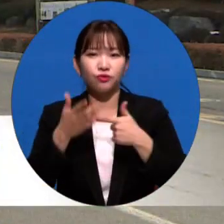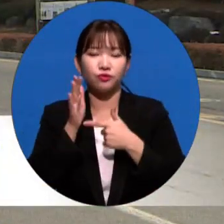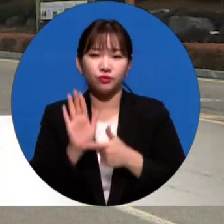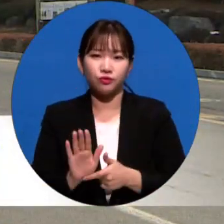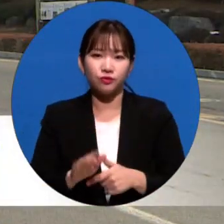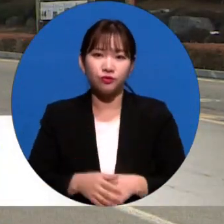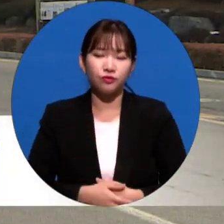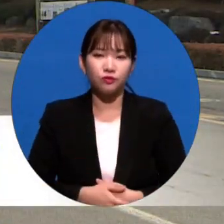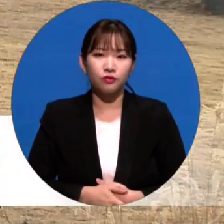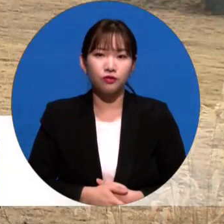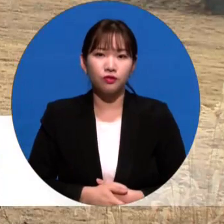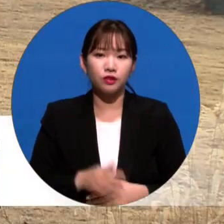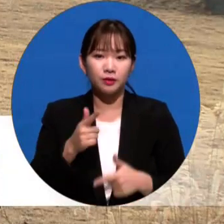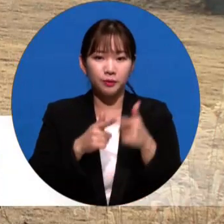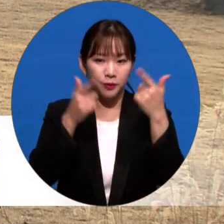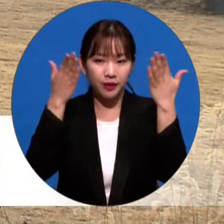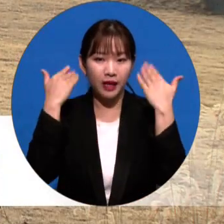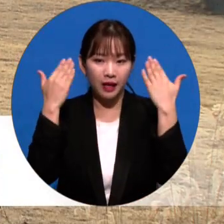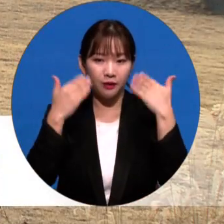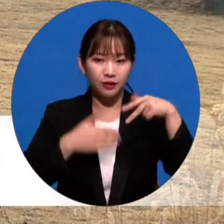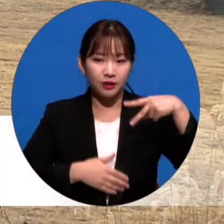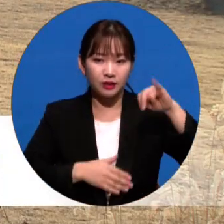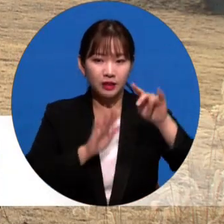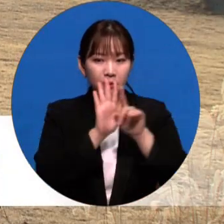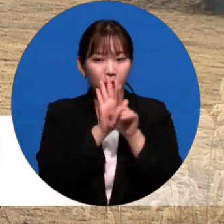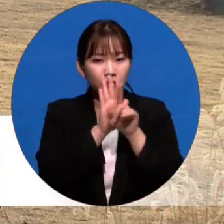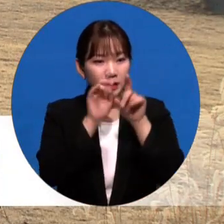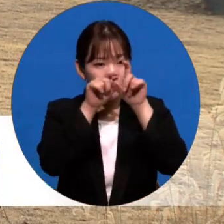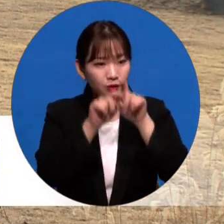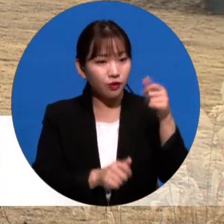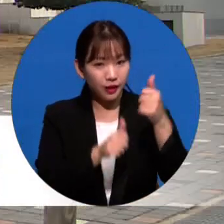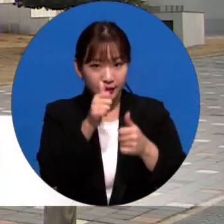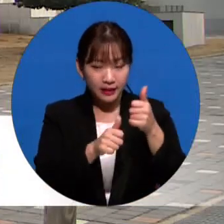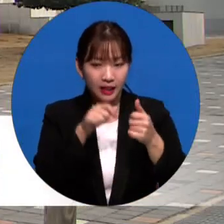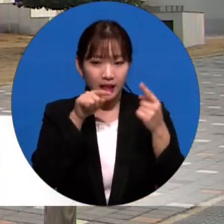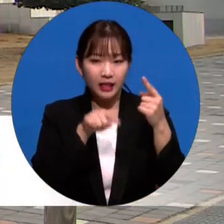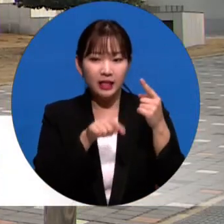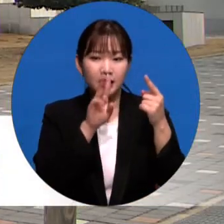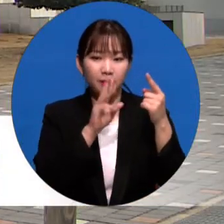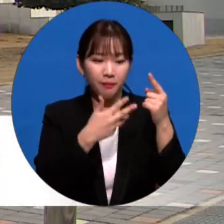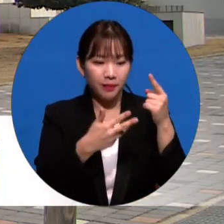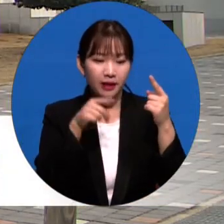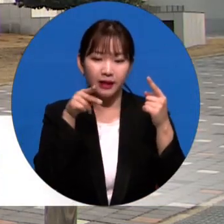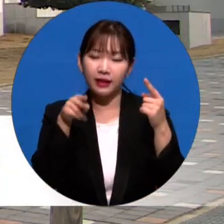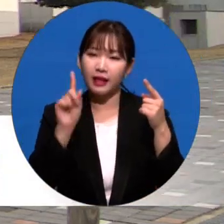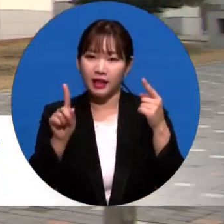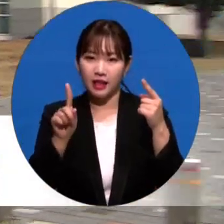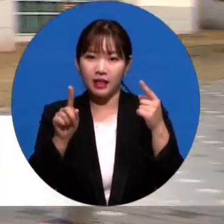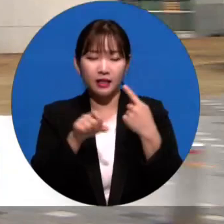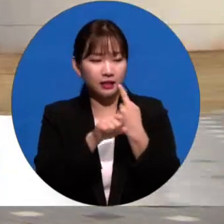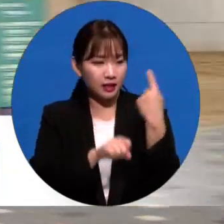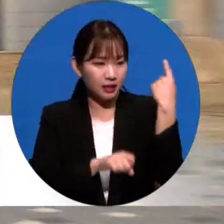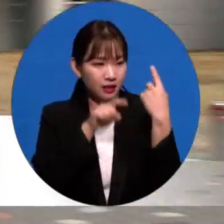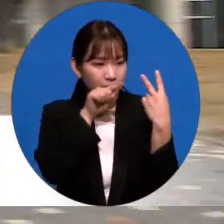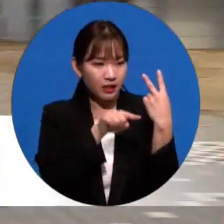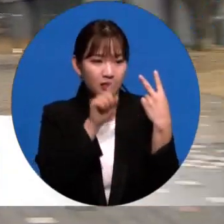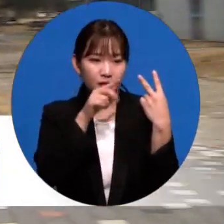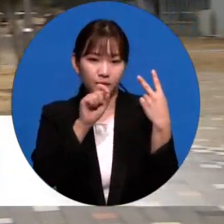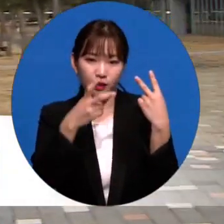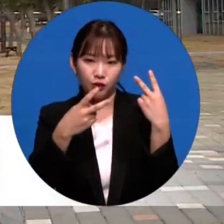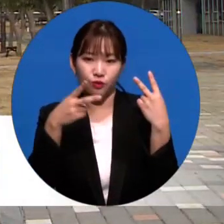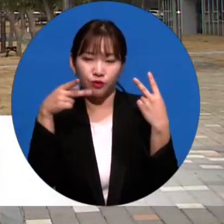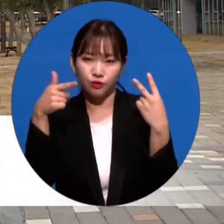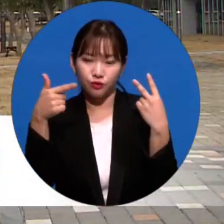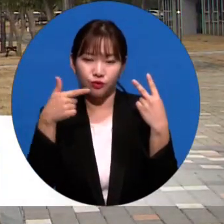나타났습니다. 목포대학교의 정시 모집 평균 경쟁률은 1.8대 1로 지난해 2.26대